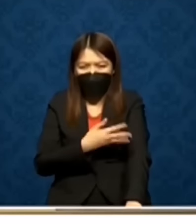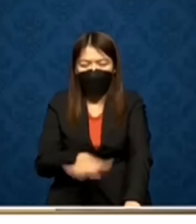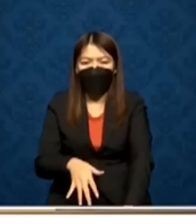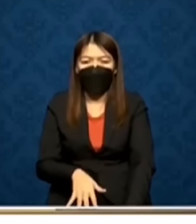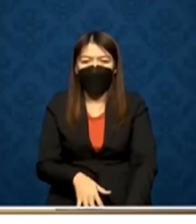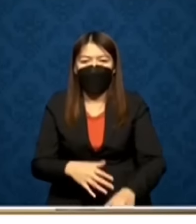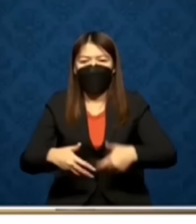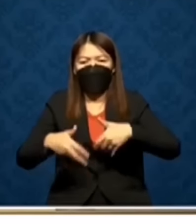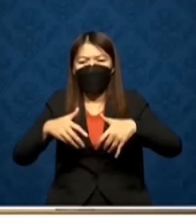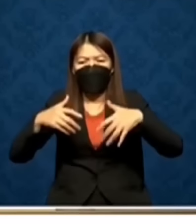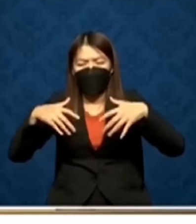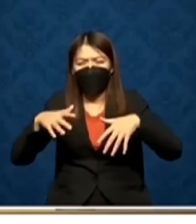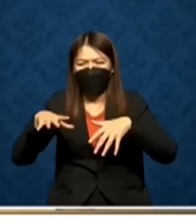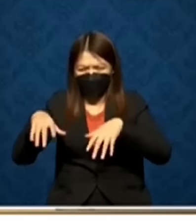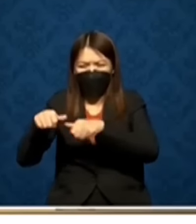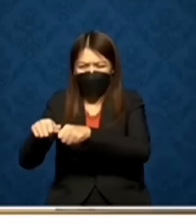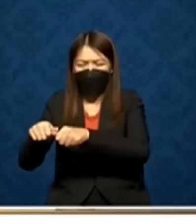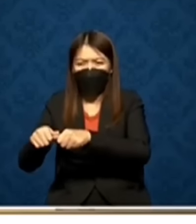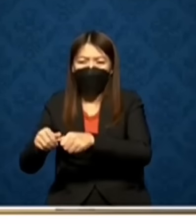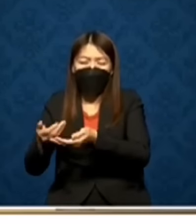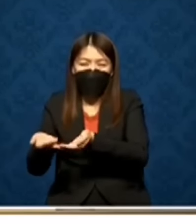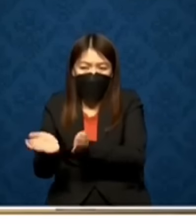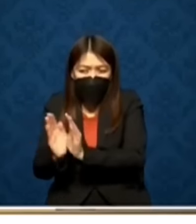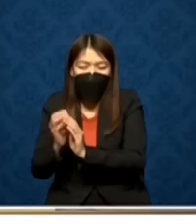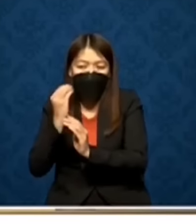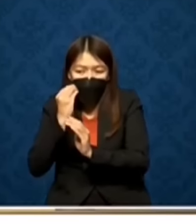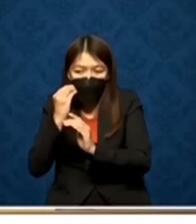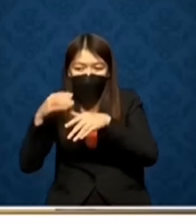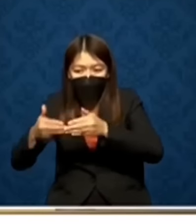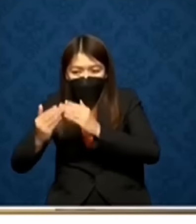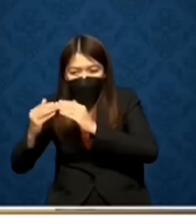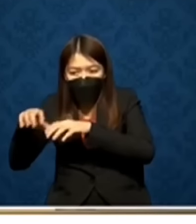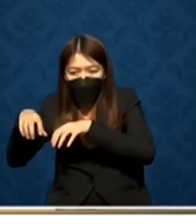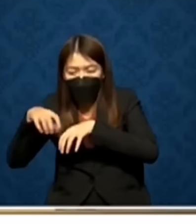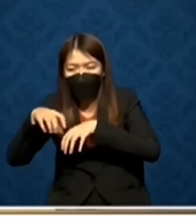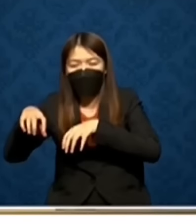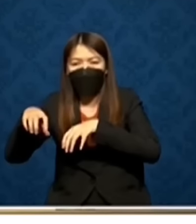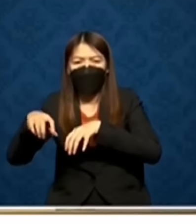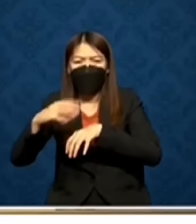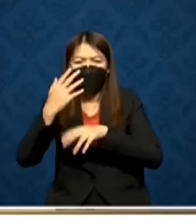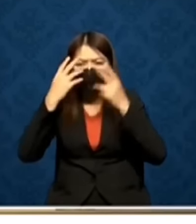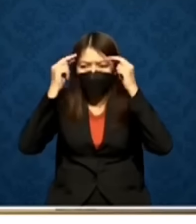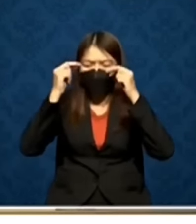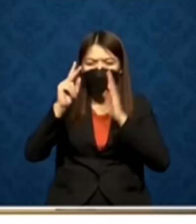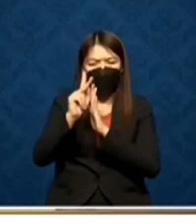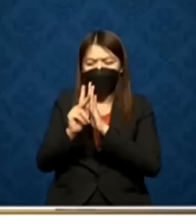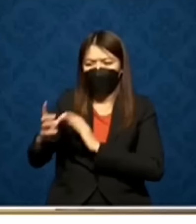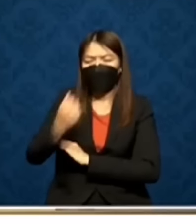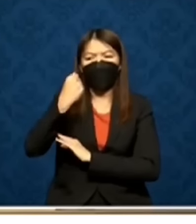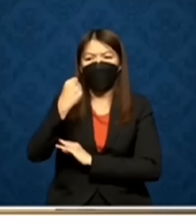ฐไปลุกประชาชนแต่นายกก็ยังใช้กฎหมายที่เป็นอำนาจนิยมไปให้ประชาช